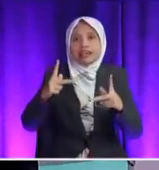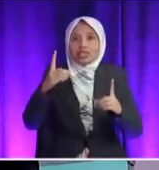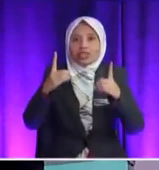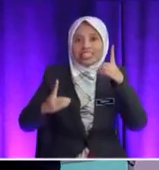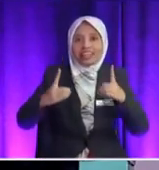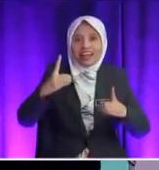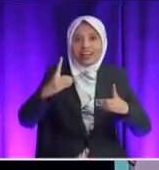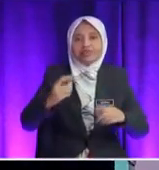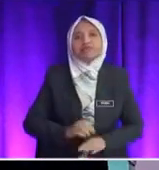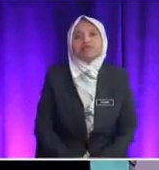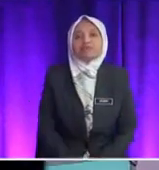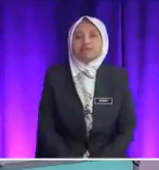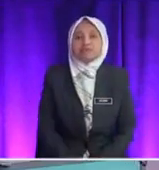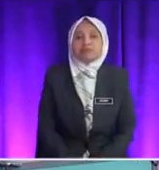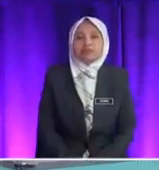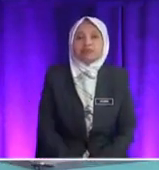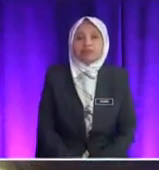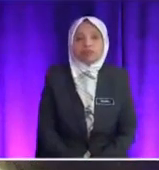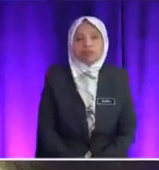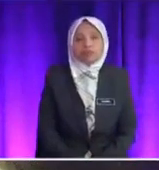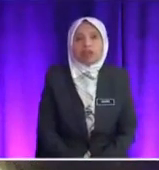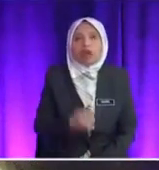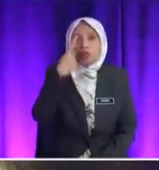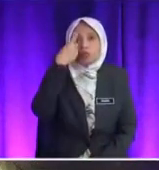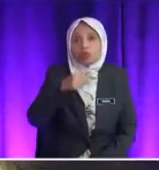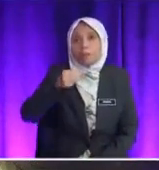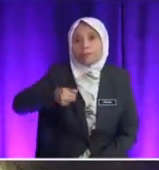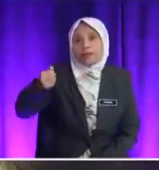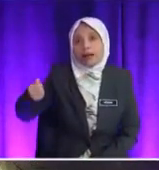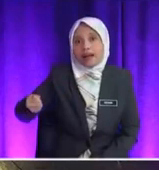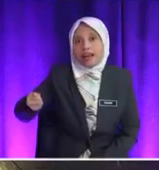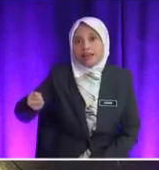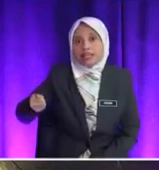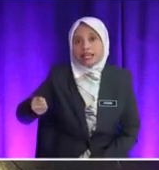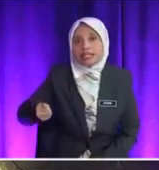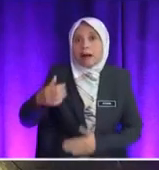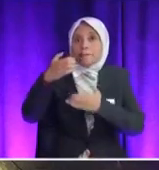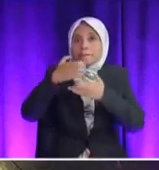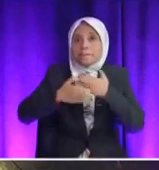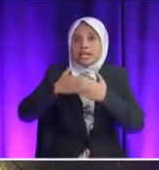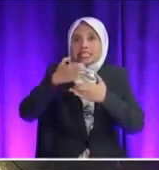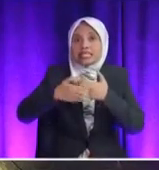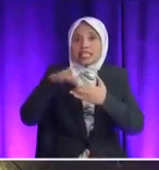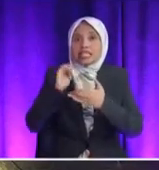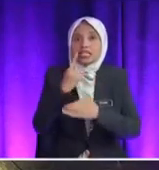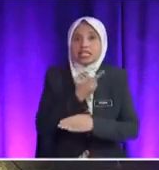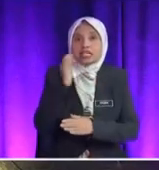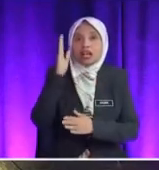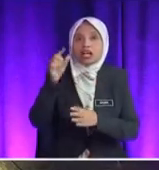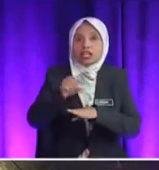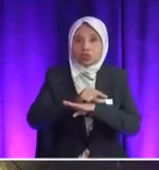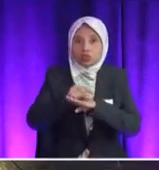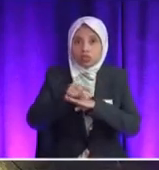untuk saya terangkai dengan Higuain oh tuh satu oke untuk peralatan Naif apartemen mesinnya perlu kita gunakan ini tiga